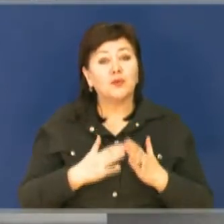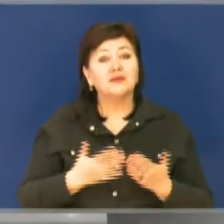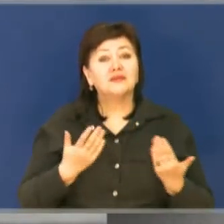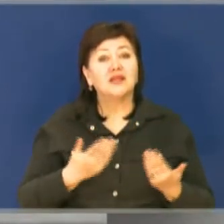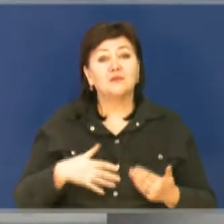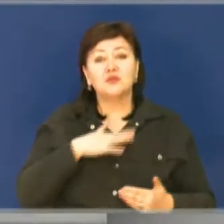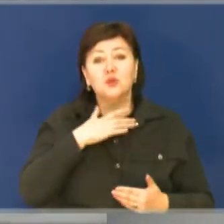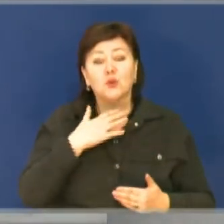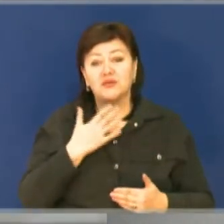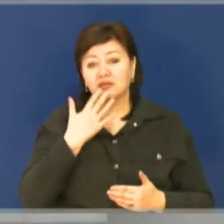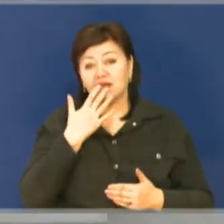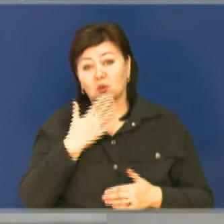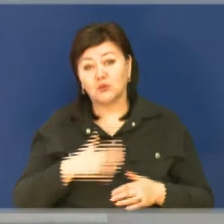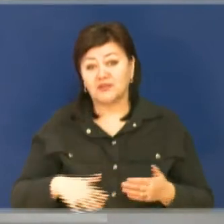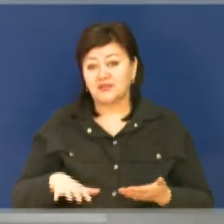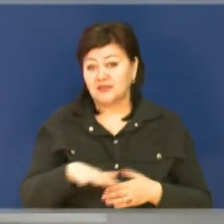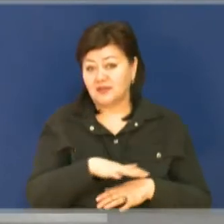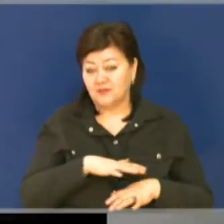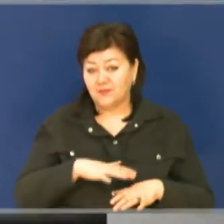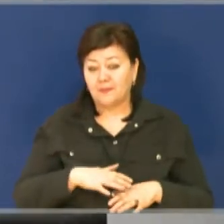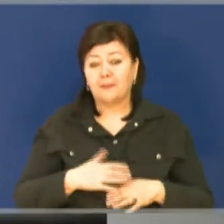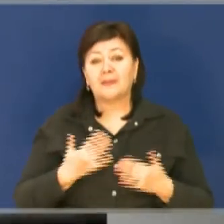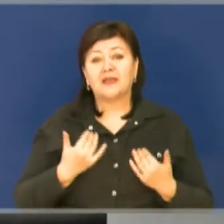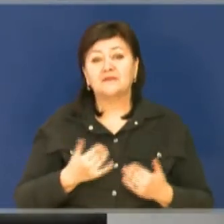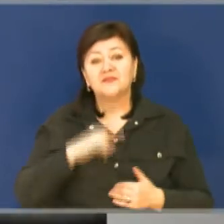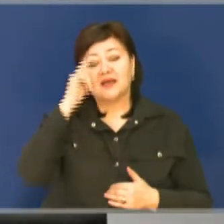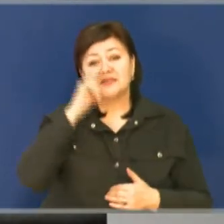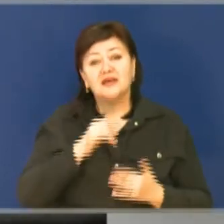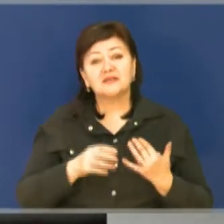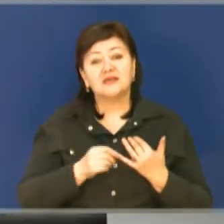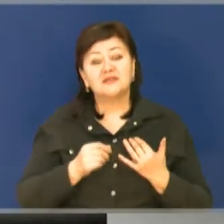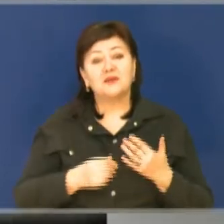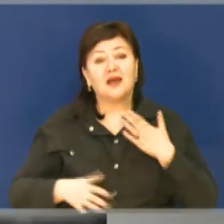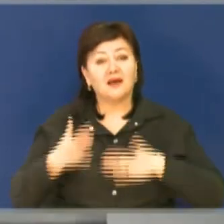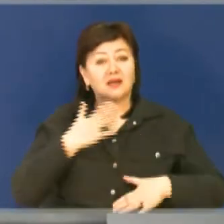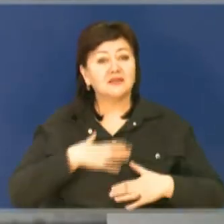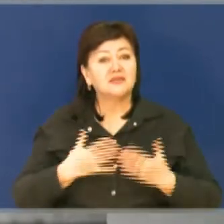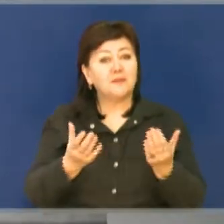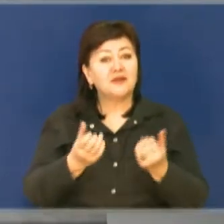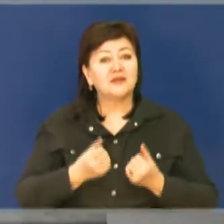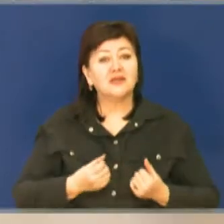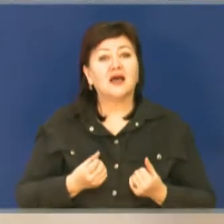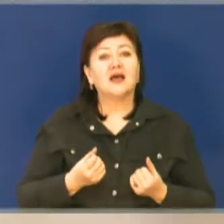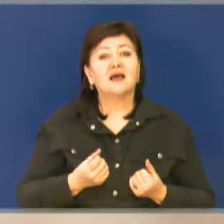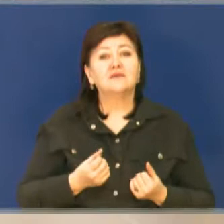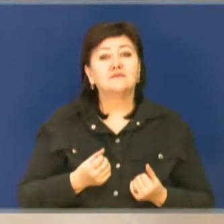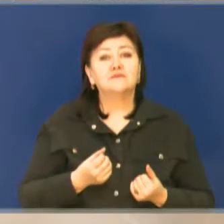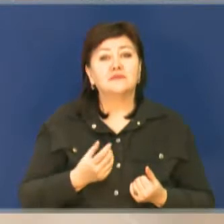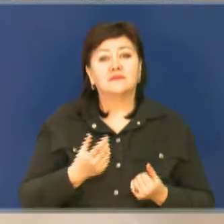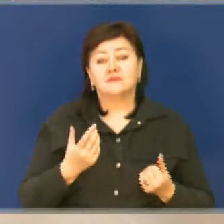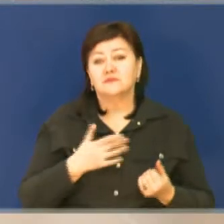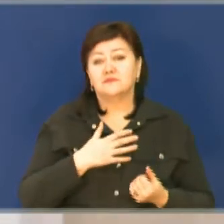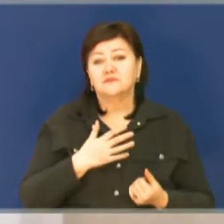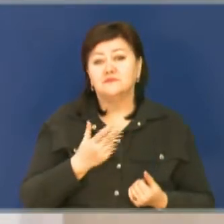еще в 30-50-е годы прошлого столетия. Казахская земля радужно приняла несколько миллионов человек. И это несмотря на